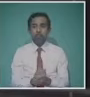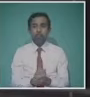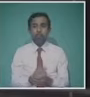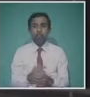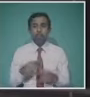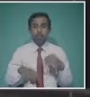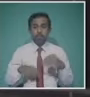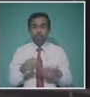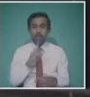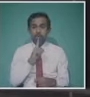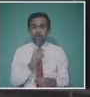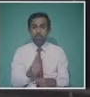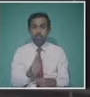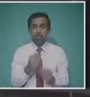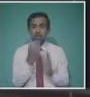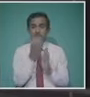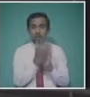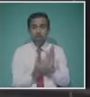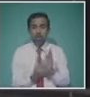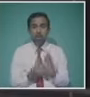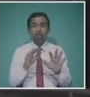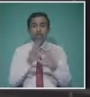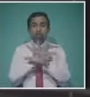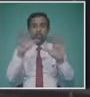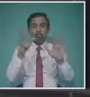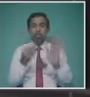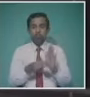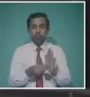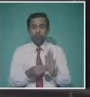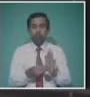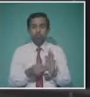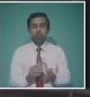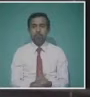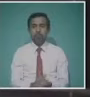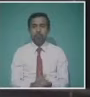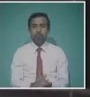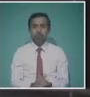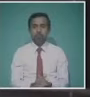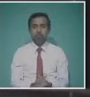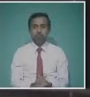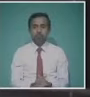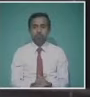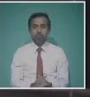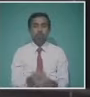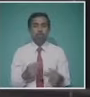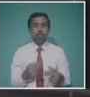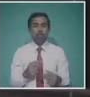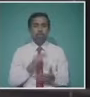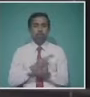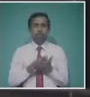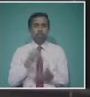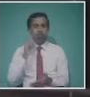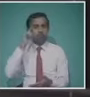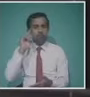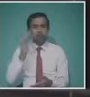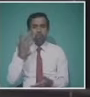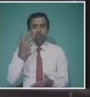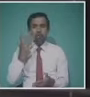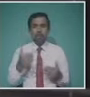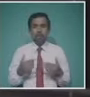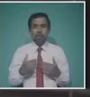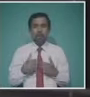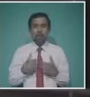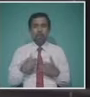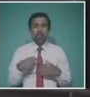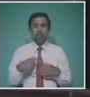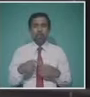election. Kelape vyavastha vidhana me tibuna. Ek gena vaga vibhagayak nathuwa apita